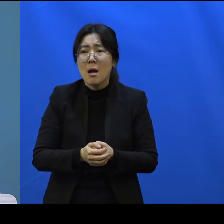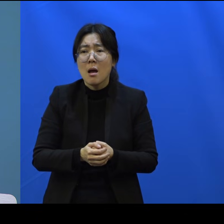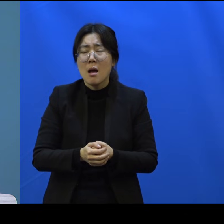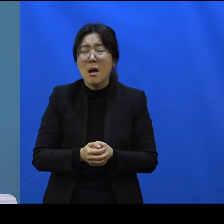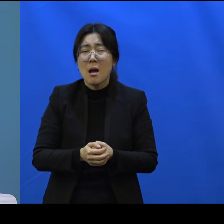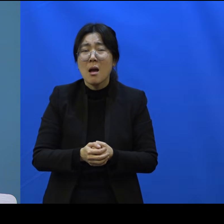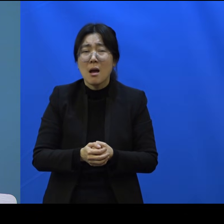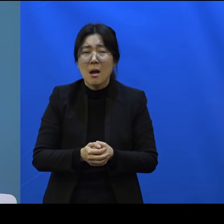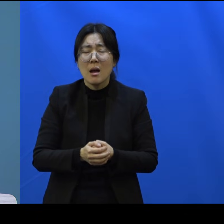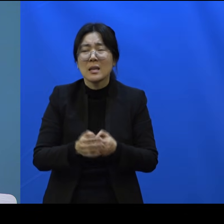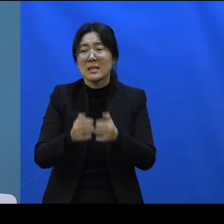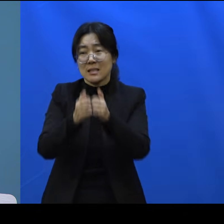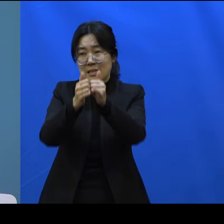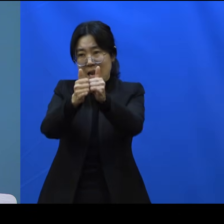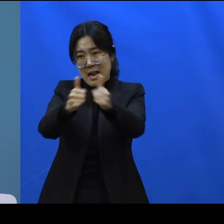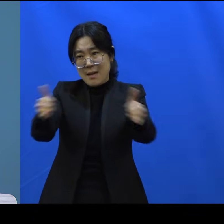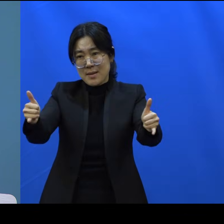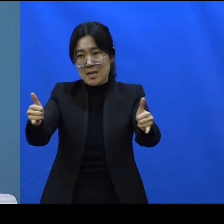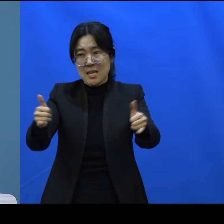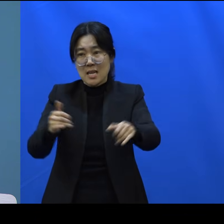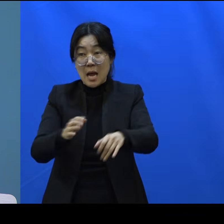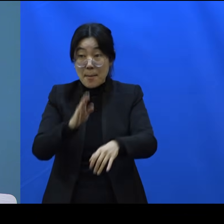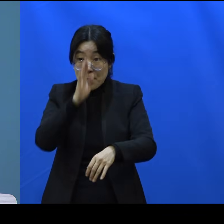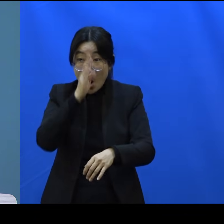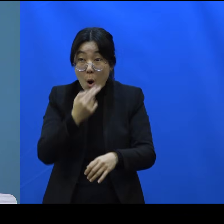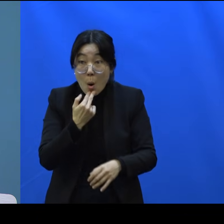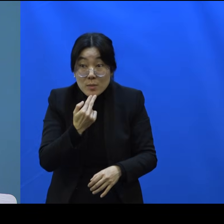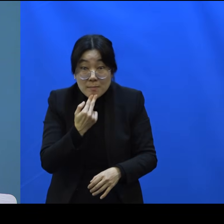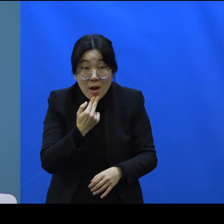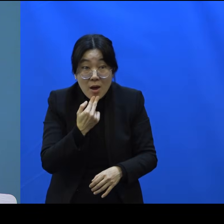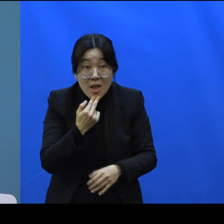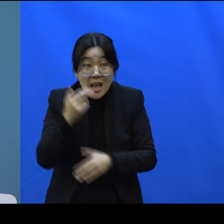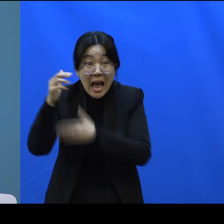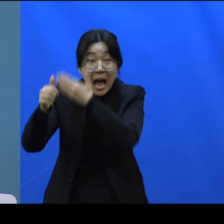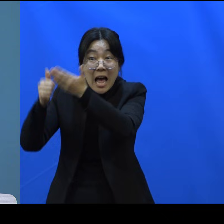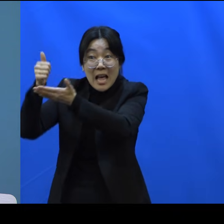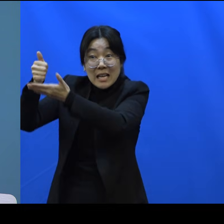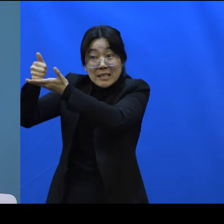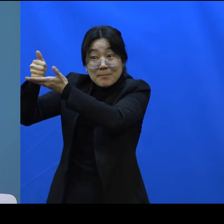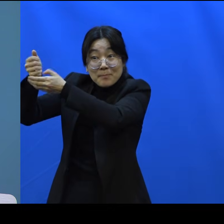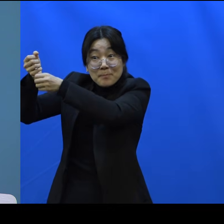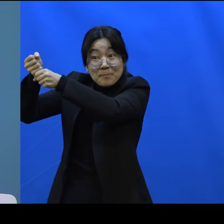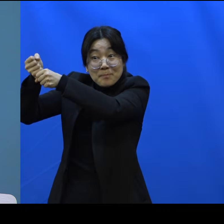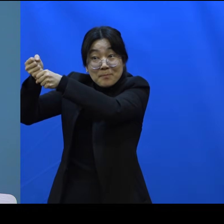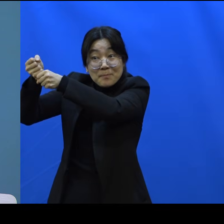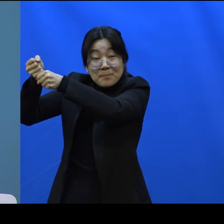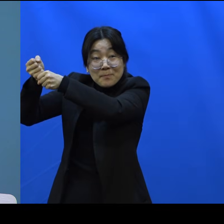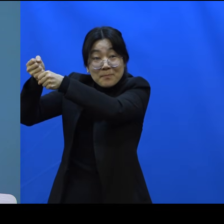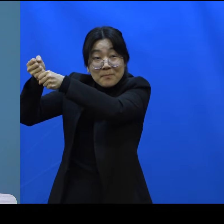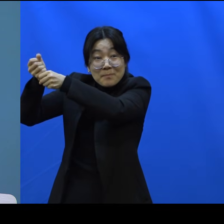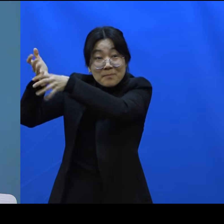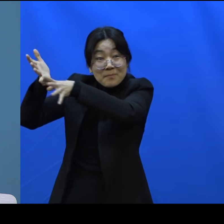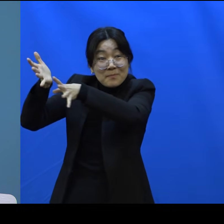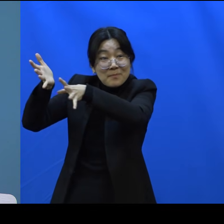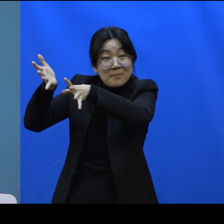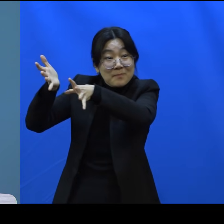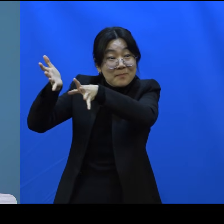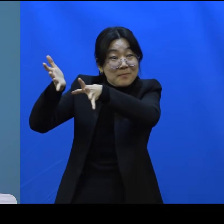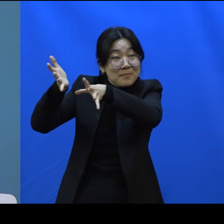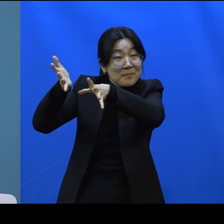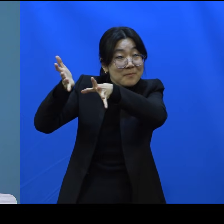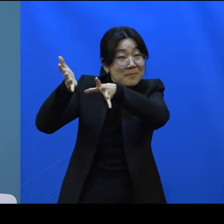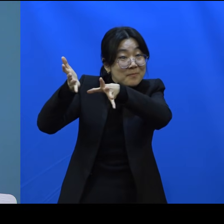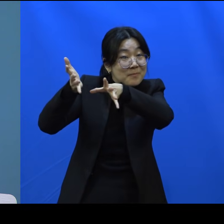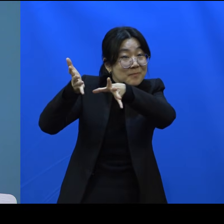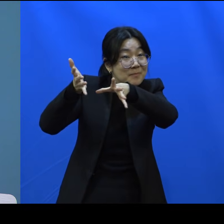그게 인간의 한계라는 거예요, 인간의 한계. 이게 없으면 안 되는 거예요. 딱 그 장치를 하나 걸어 놓은 거예요.